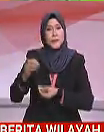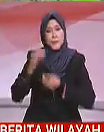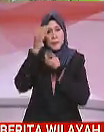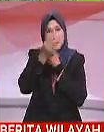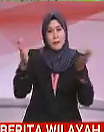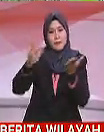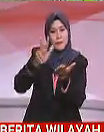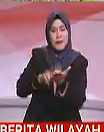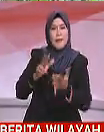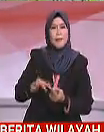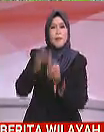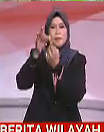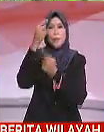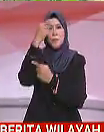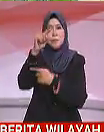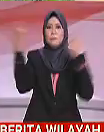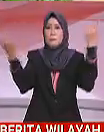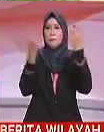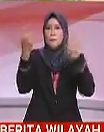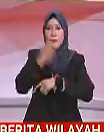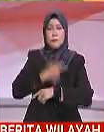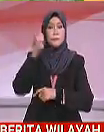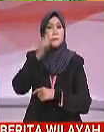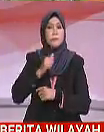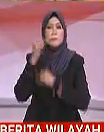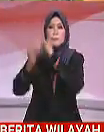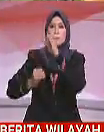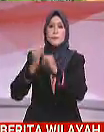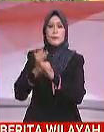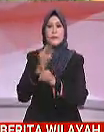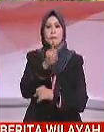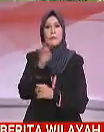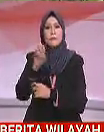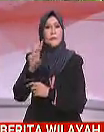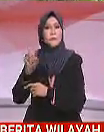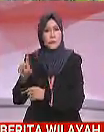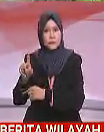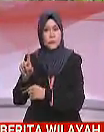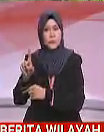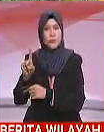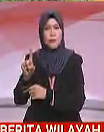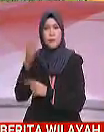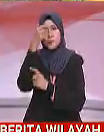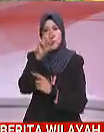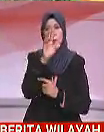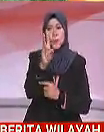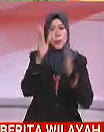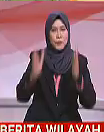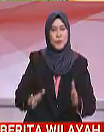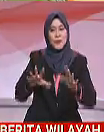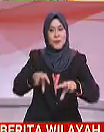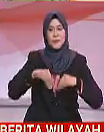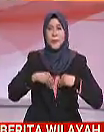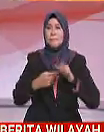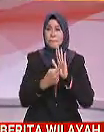menyampaikan pengiktirafan khas bersempena dengan sambutan Hari Wanita Antarabangsa 2021 kepada 7 penerima yang